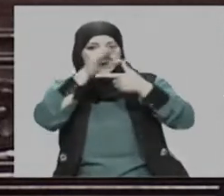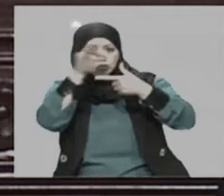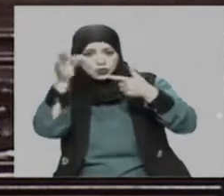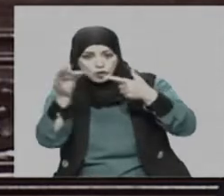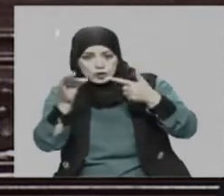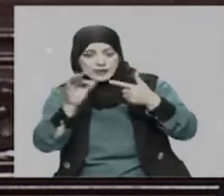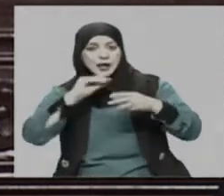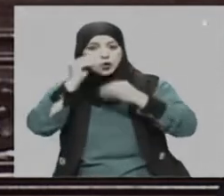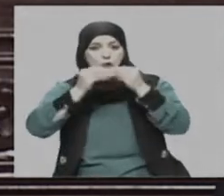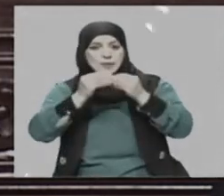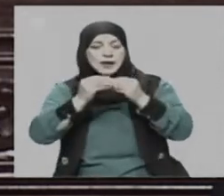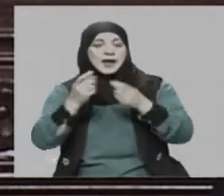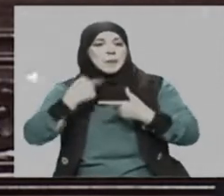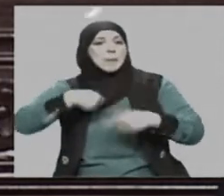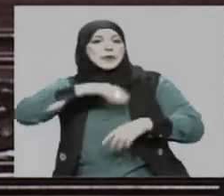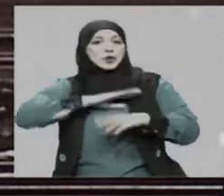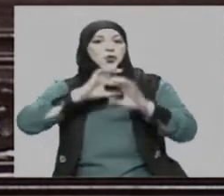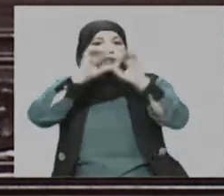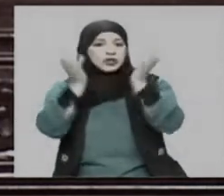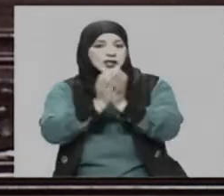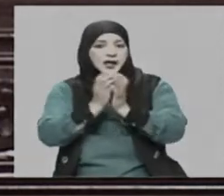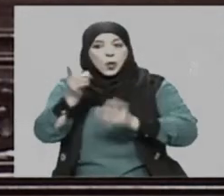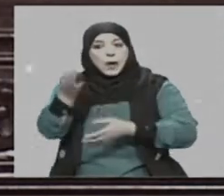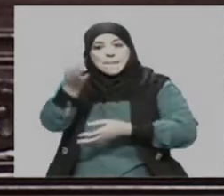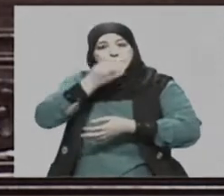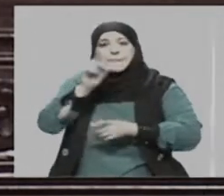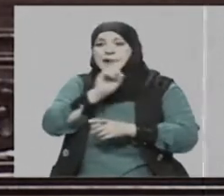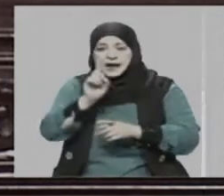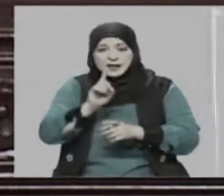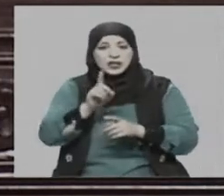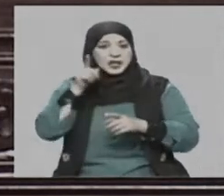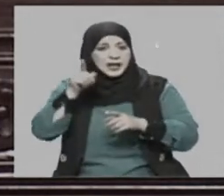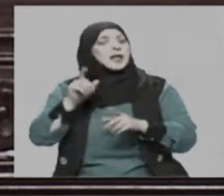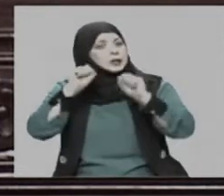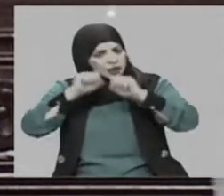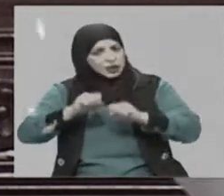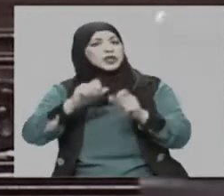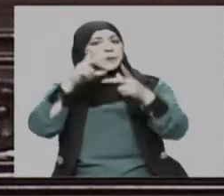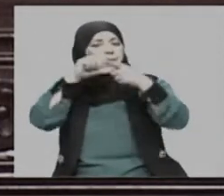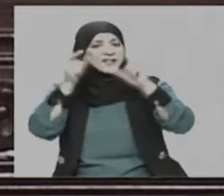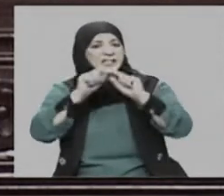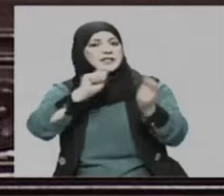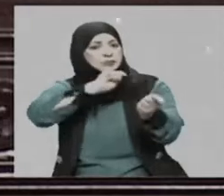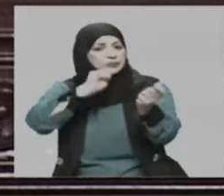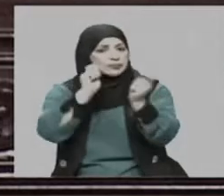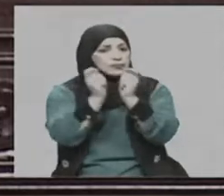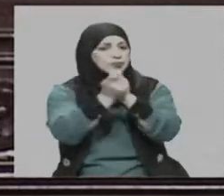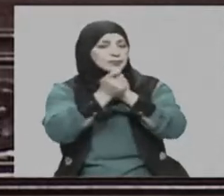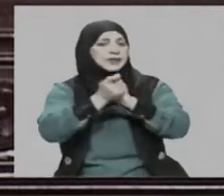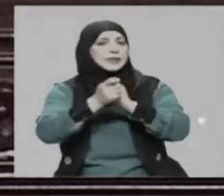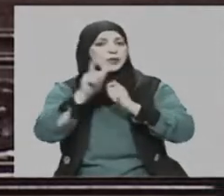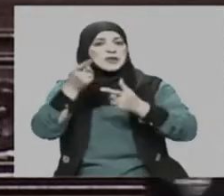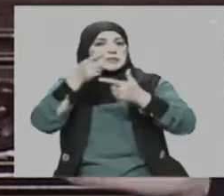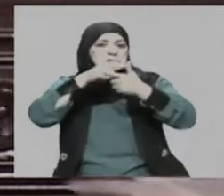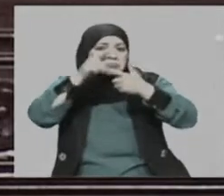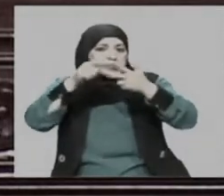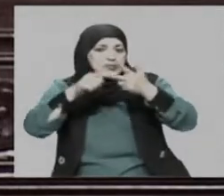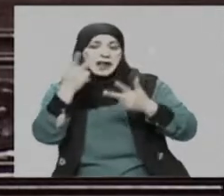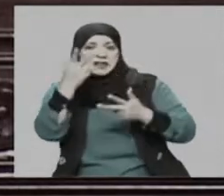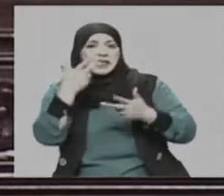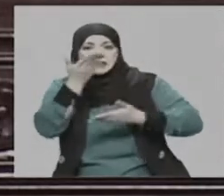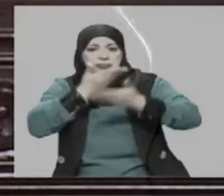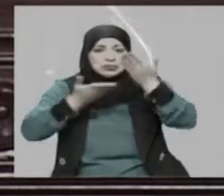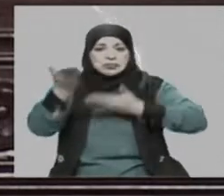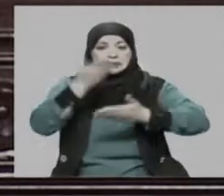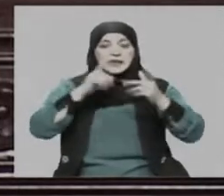أو يقولها، ما قالهاش، مع هذايا قابل للتأويل، هي هو قابل للتأويل وفيه 3 قراءات بشهادة